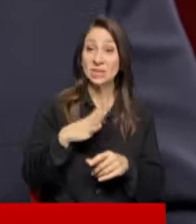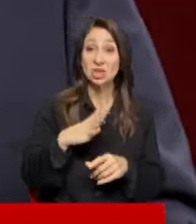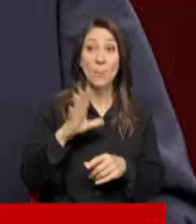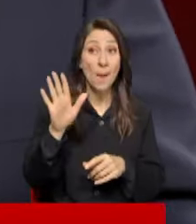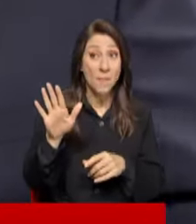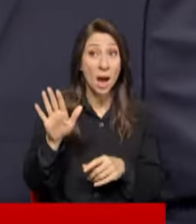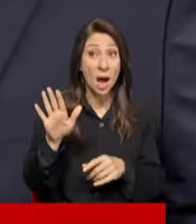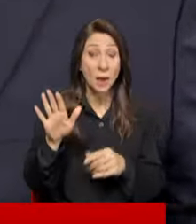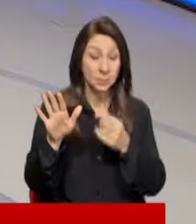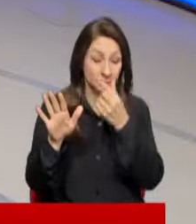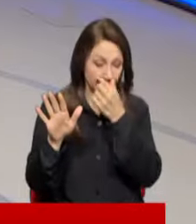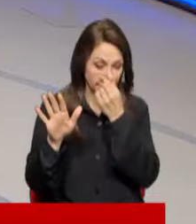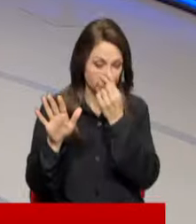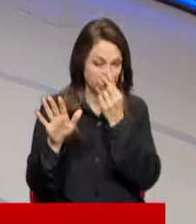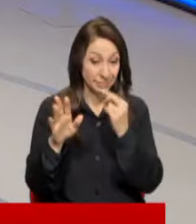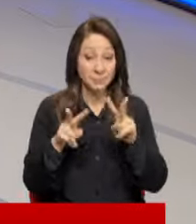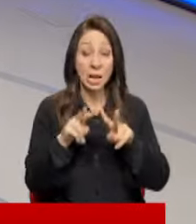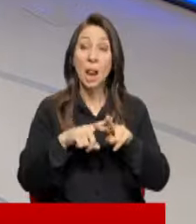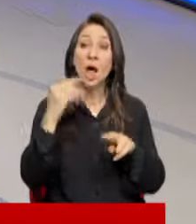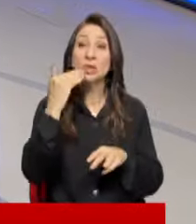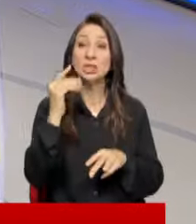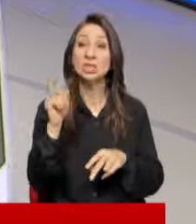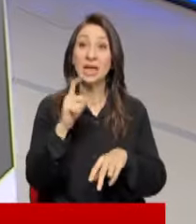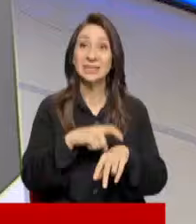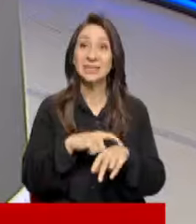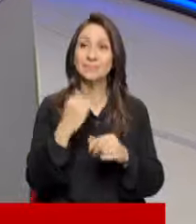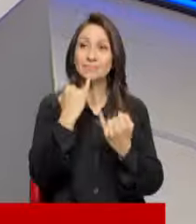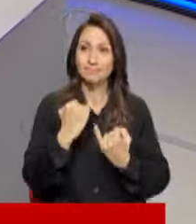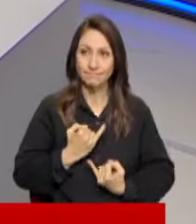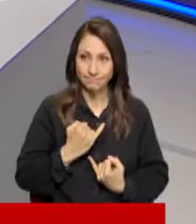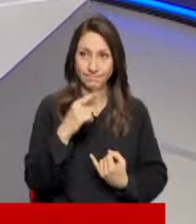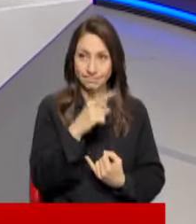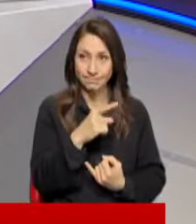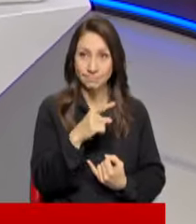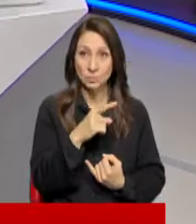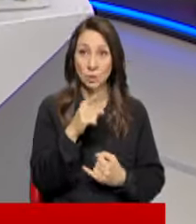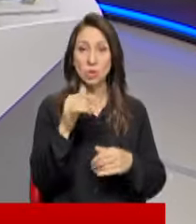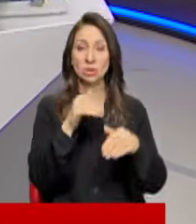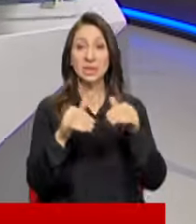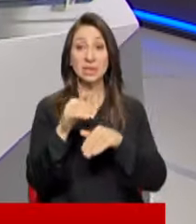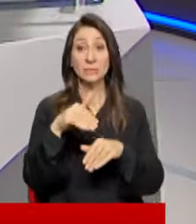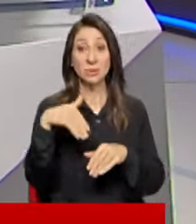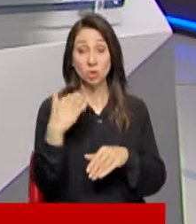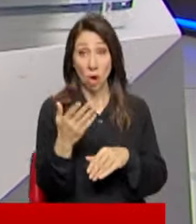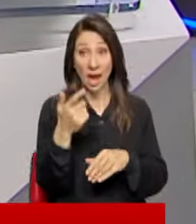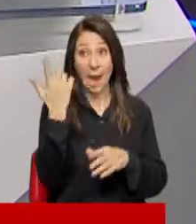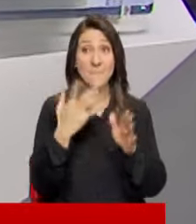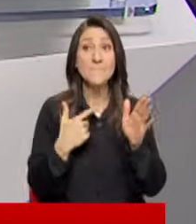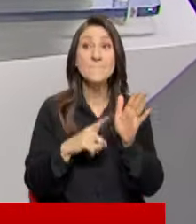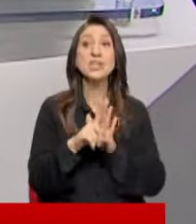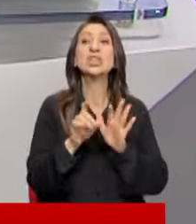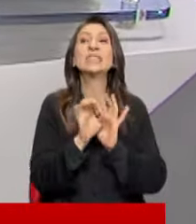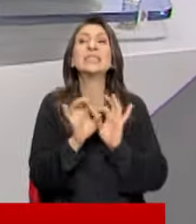ama Meral Akşener Çalar Saat'te konuk olduğunda bu seçimin ardından eğer